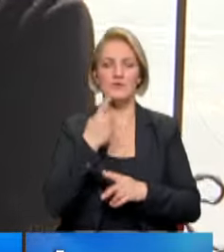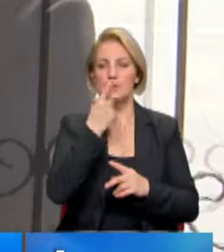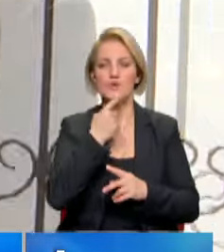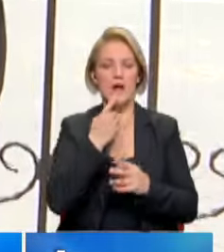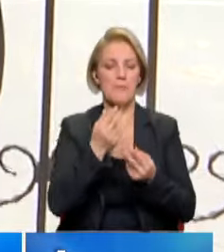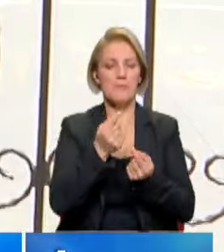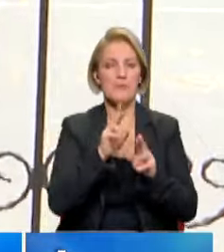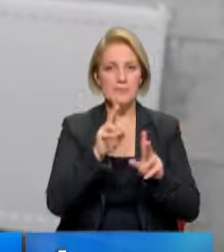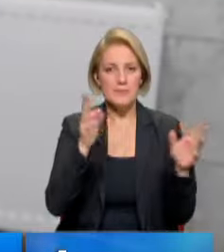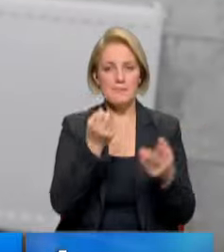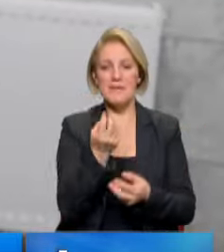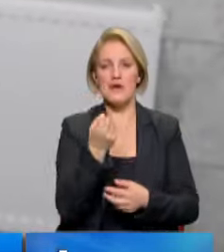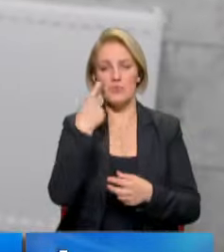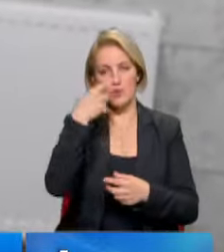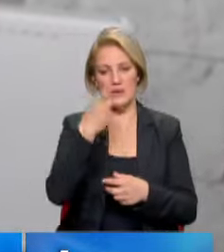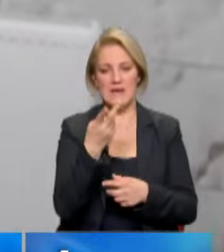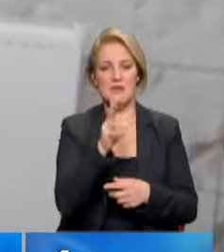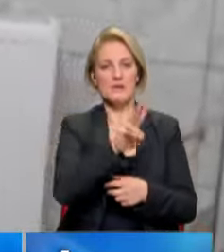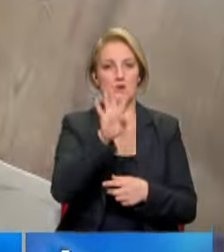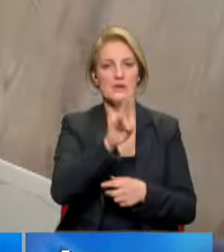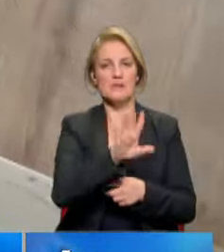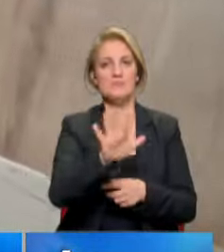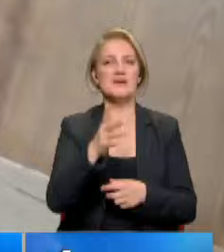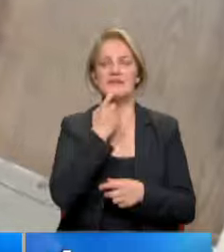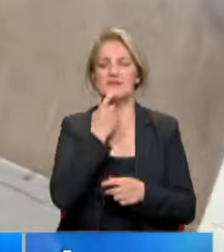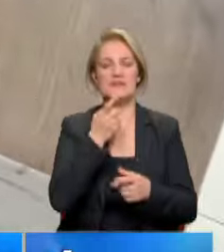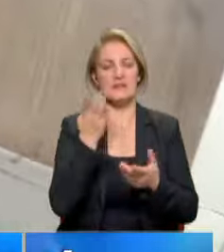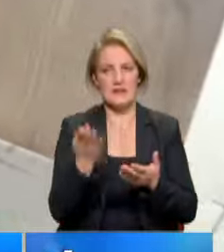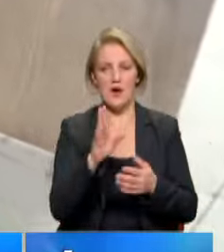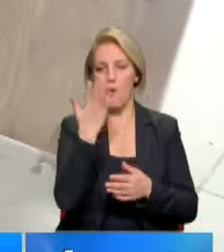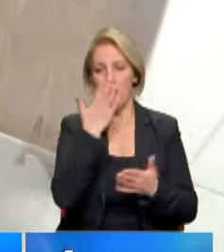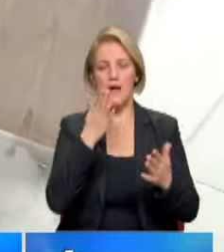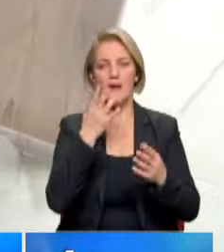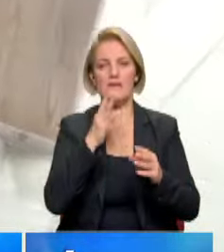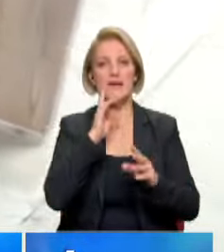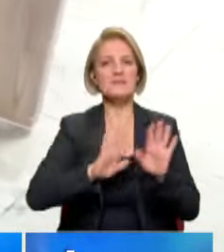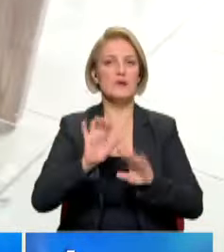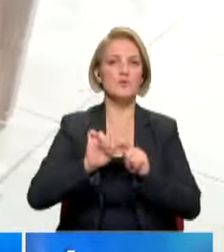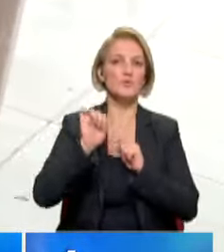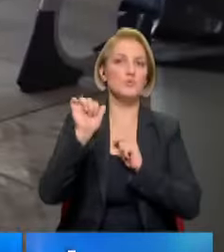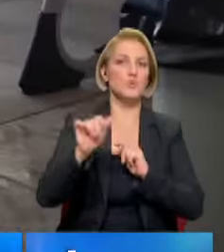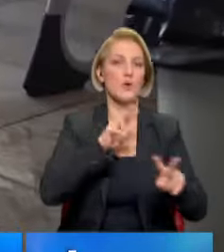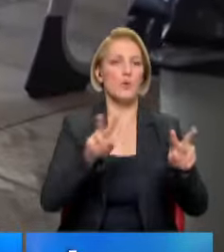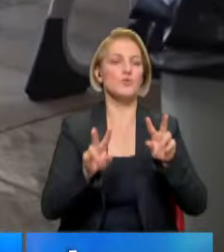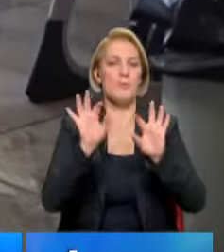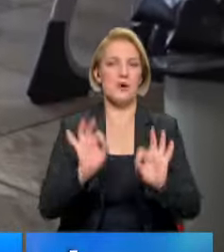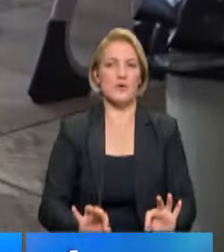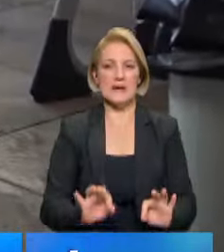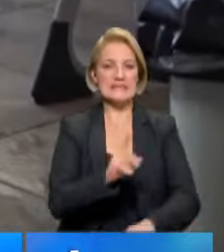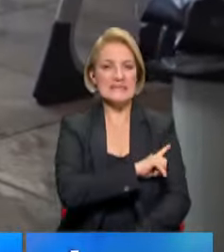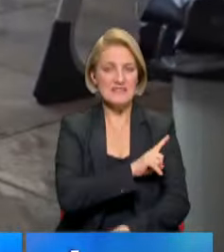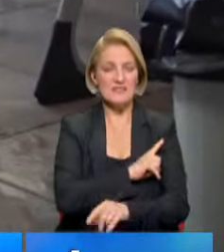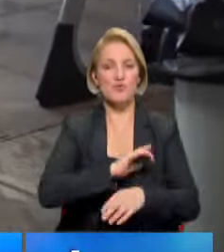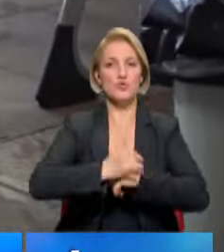dudaklarda yara, mikroptan. 2024-2025 eğitim öğretim yılı okullarda hijyenden uzak görüntülerle başladı. Sınıflar,